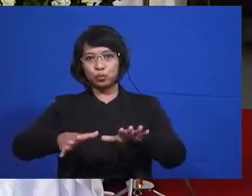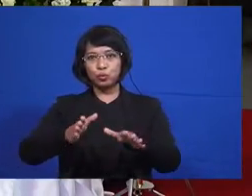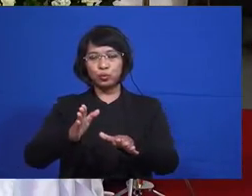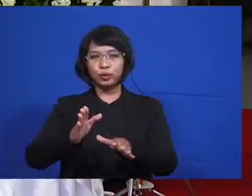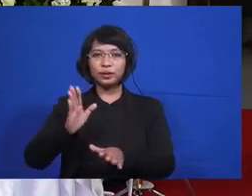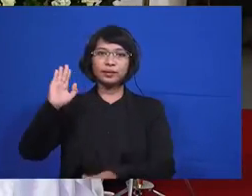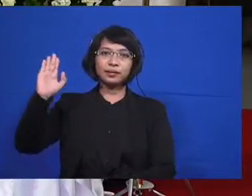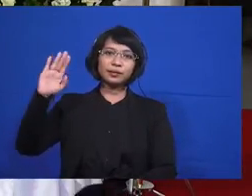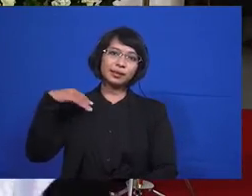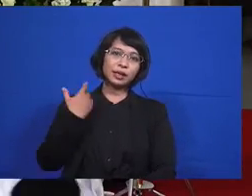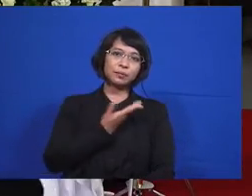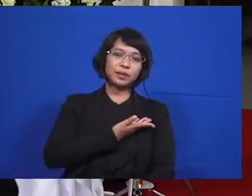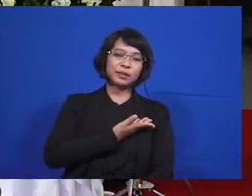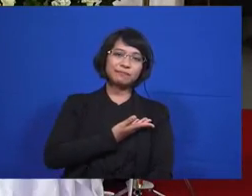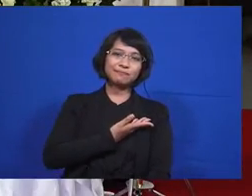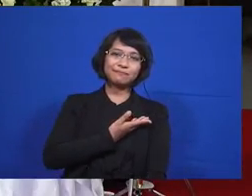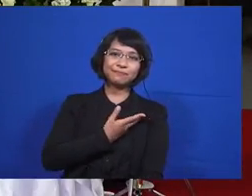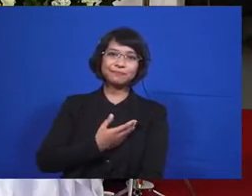Amin.